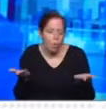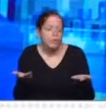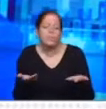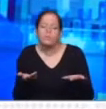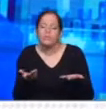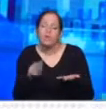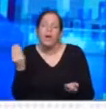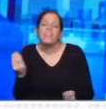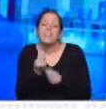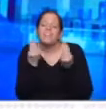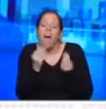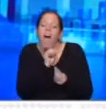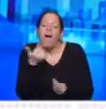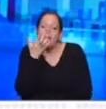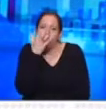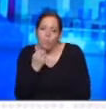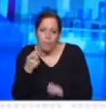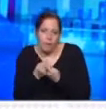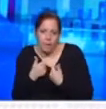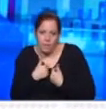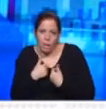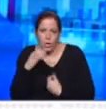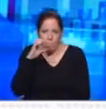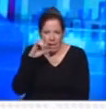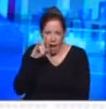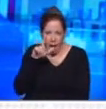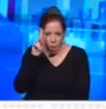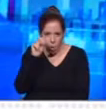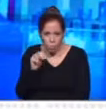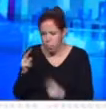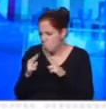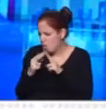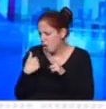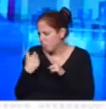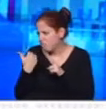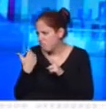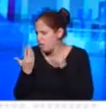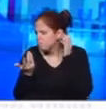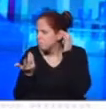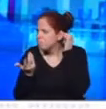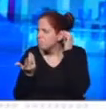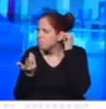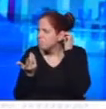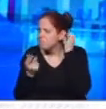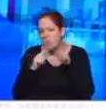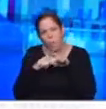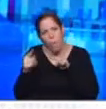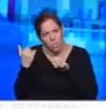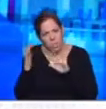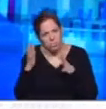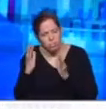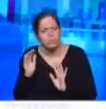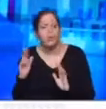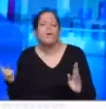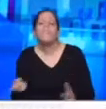הדבר הכי עצוב מבחינתנו עם השר כחלון הוא פגש אותי לפני קרוב לחודש,